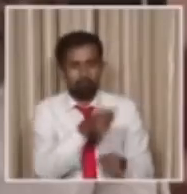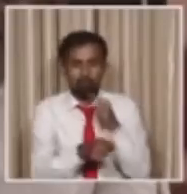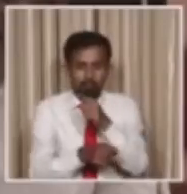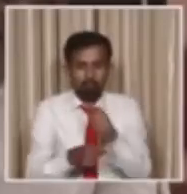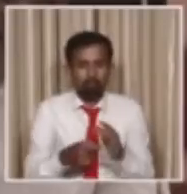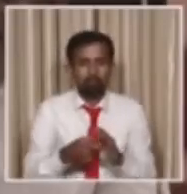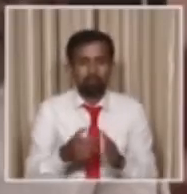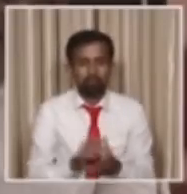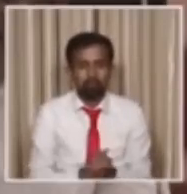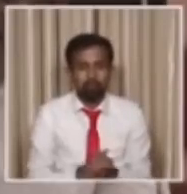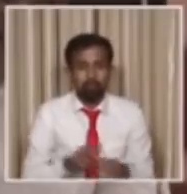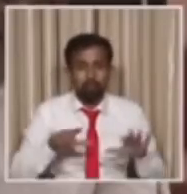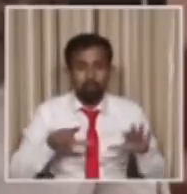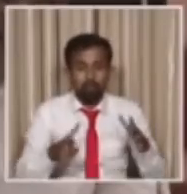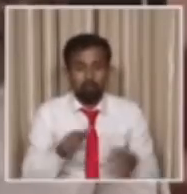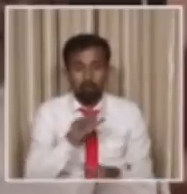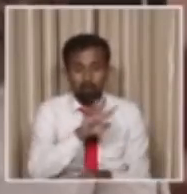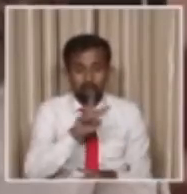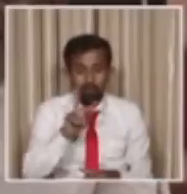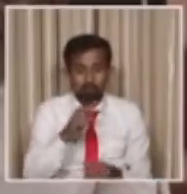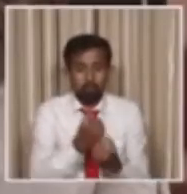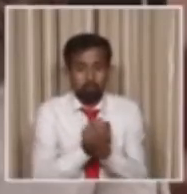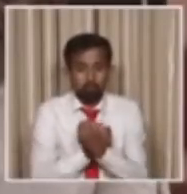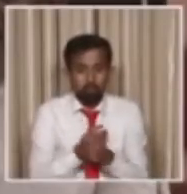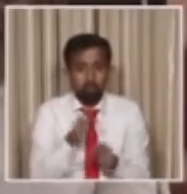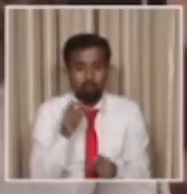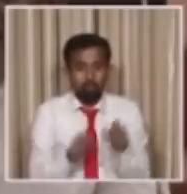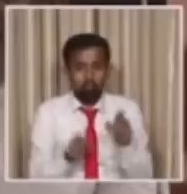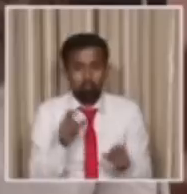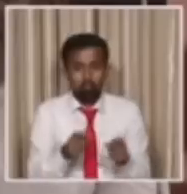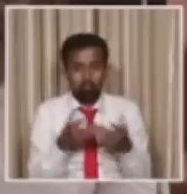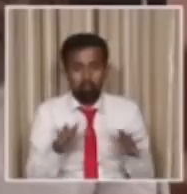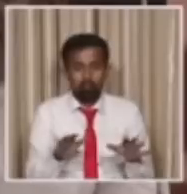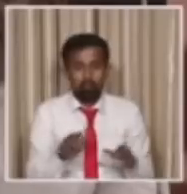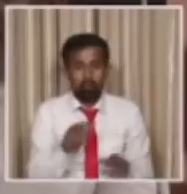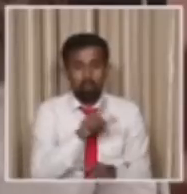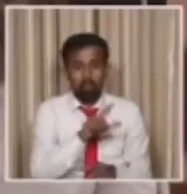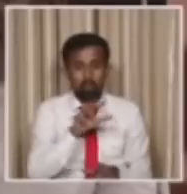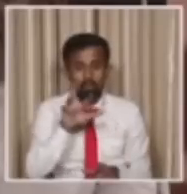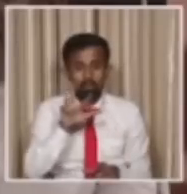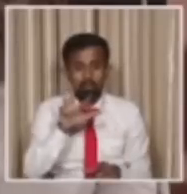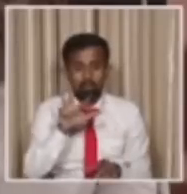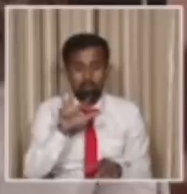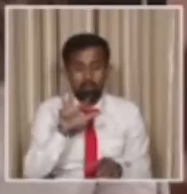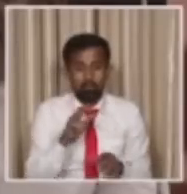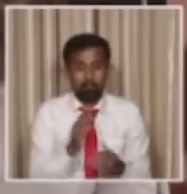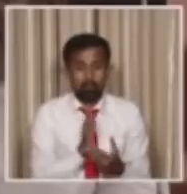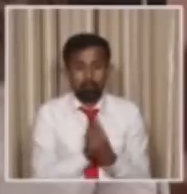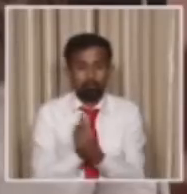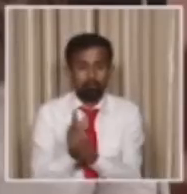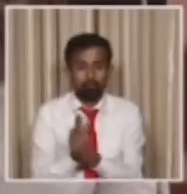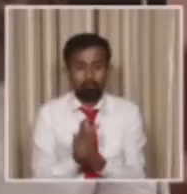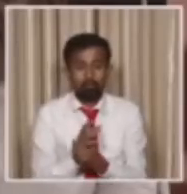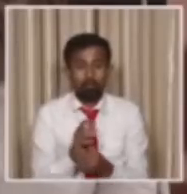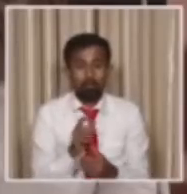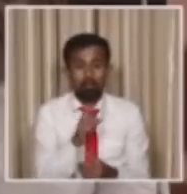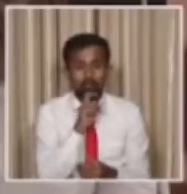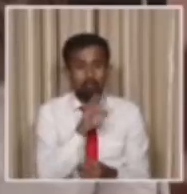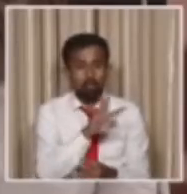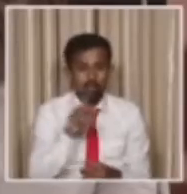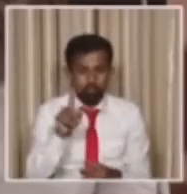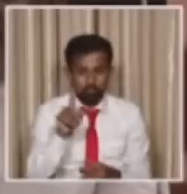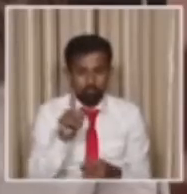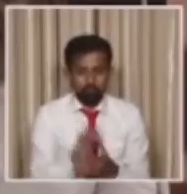හදන්නේ. 742ක් අත්අඩංගුවට අරන් තියෙනවා. 79කට ඉන්ඩයිට්මන්ට් දාලා තියෙනවා. නඩු 41ක්